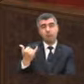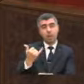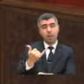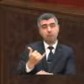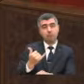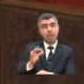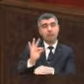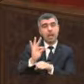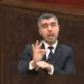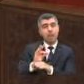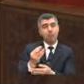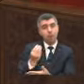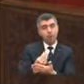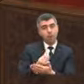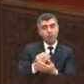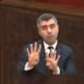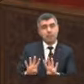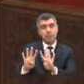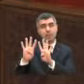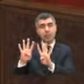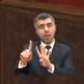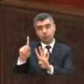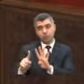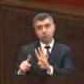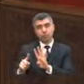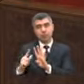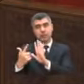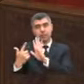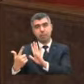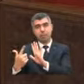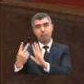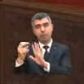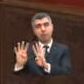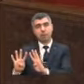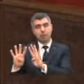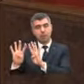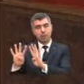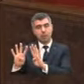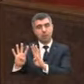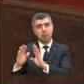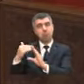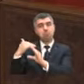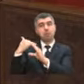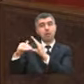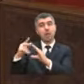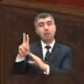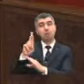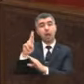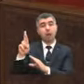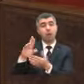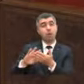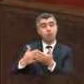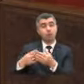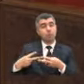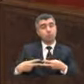الأول. الأولي هو 18 يوليوز 2018، رسالة ملكية اللي عطات الأسس